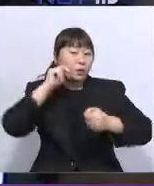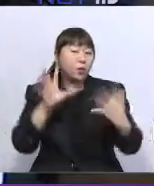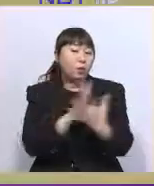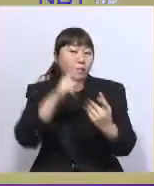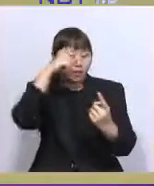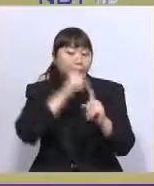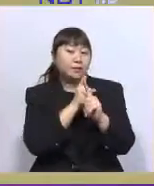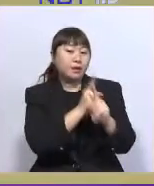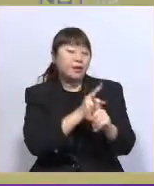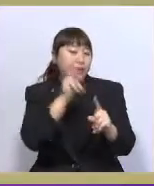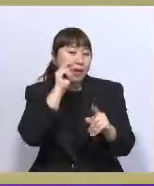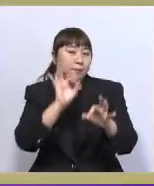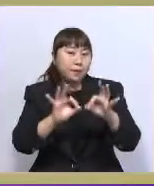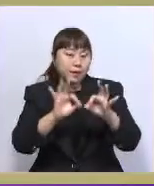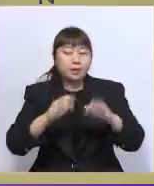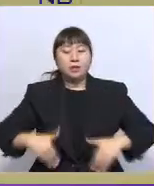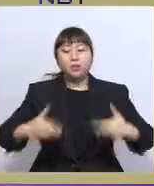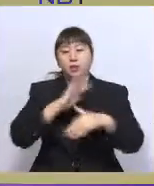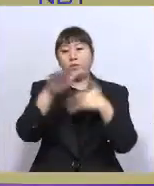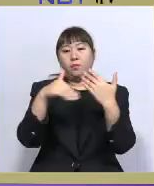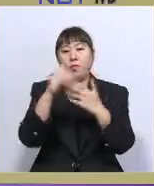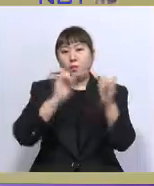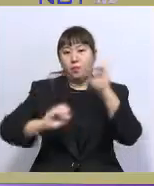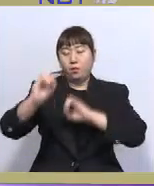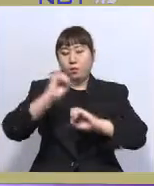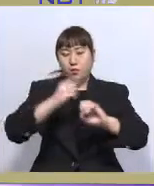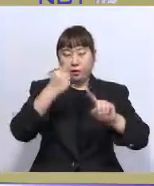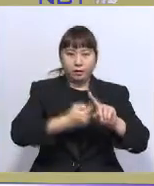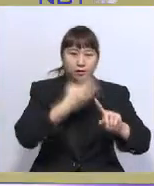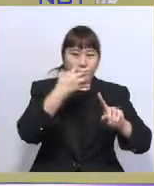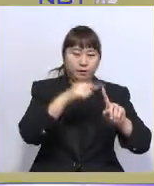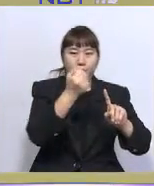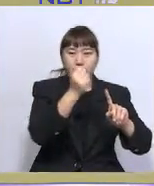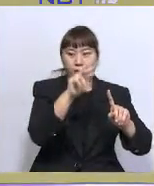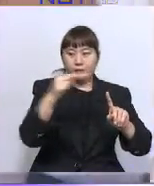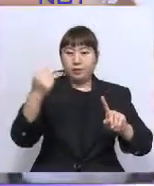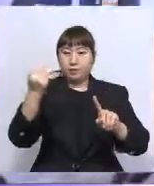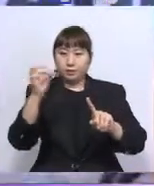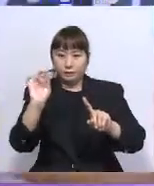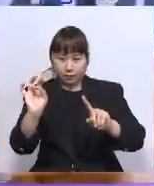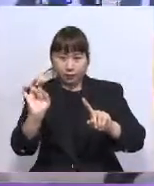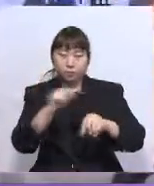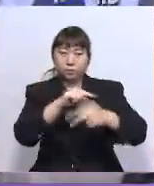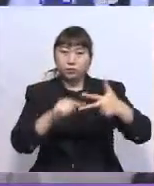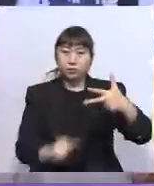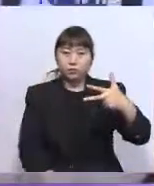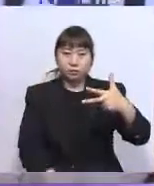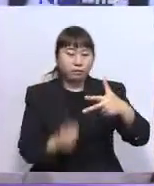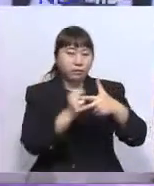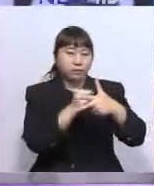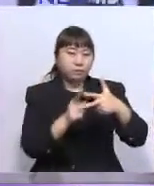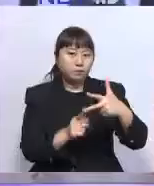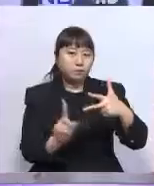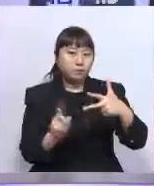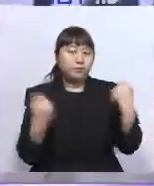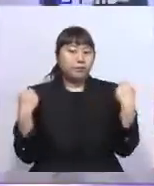ำอย่างรู้คุณค่าทุกชีวาปลอดภัย 13-17 เมษายนเน้นด้วย3มาตรการหลักนะคะประกอบด้วยแ